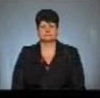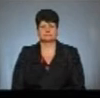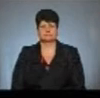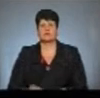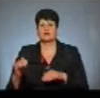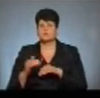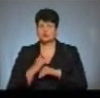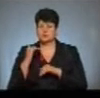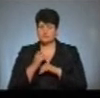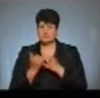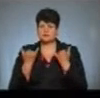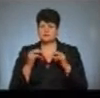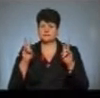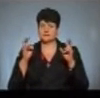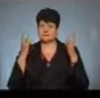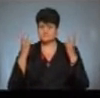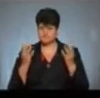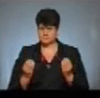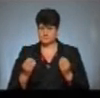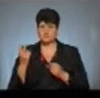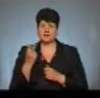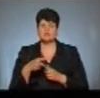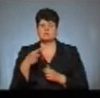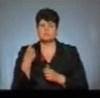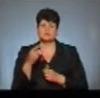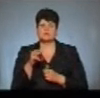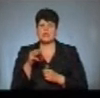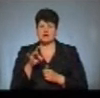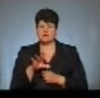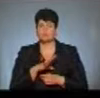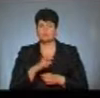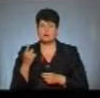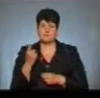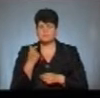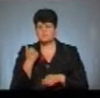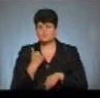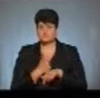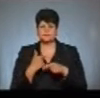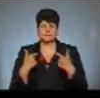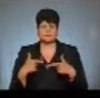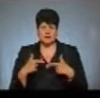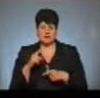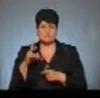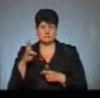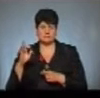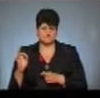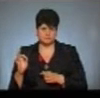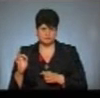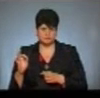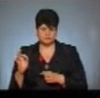Доброго вечора. В ефірі «Тема дня». 21 травня відбулася перша основна сесія зовнішнього незалежного